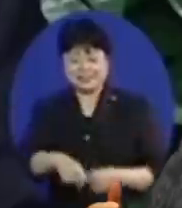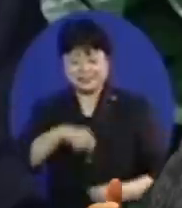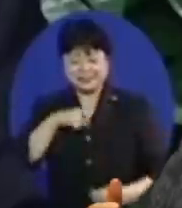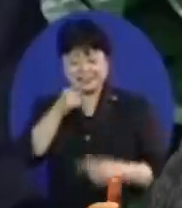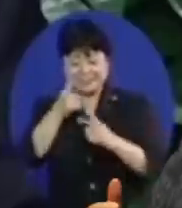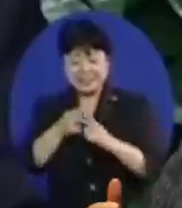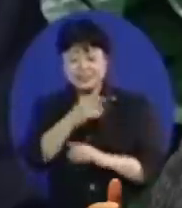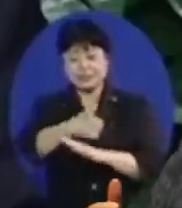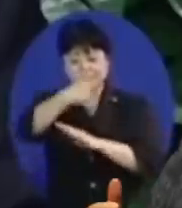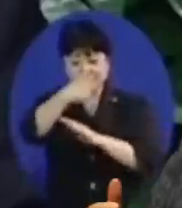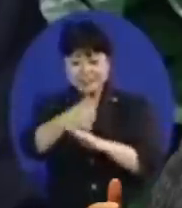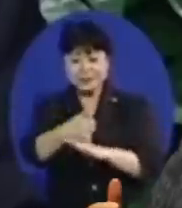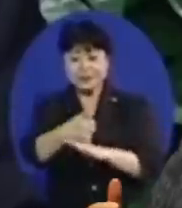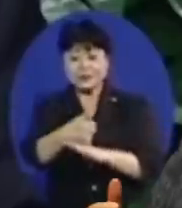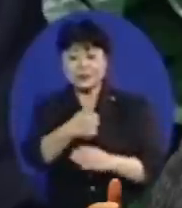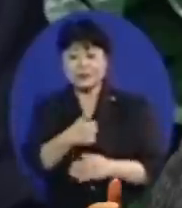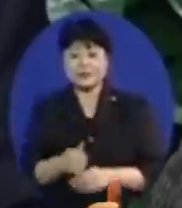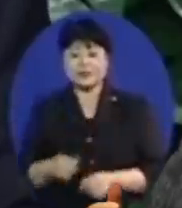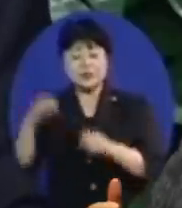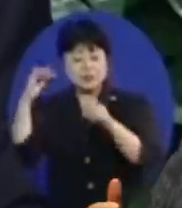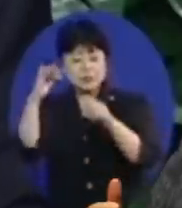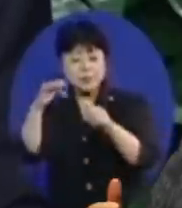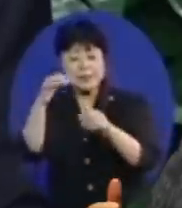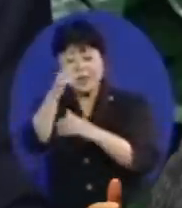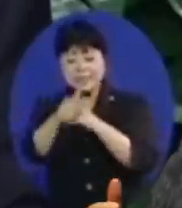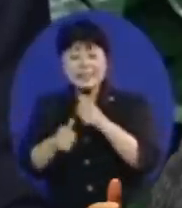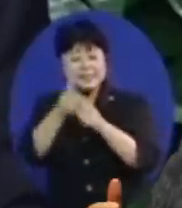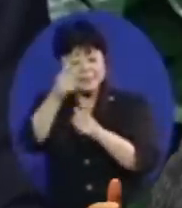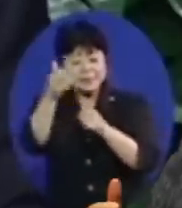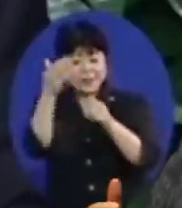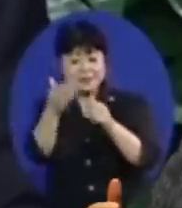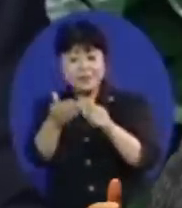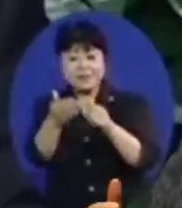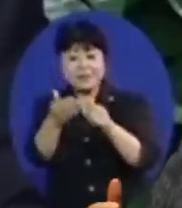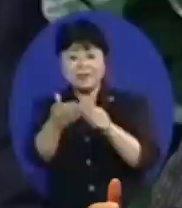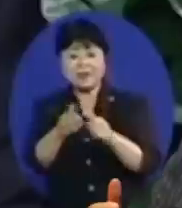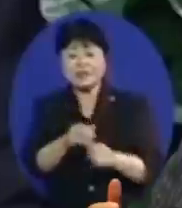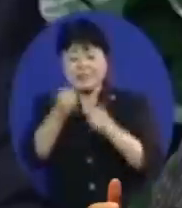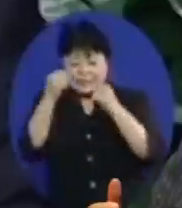예수 그리스도를 추구하면 하나님이